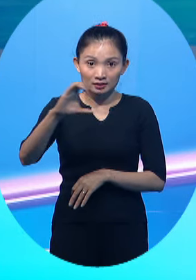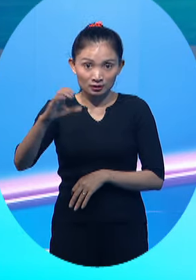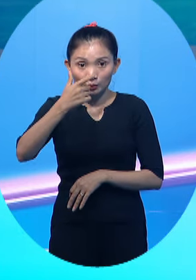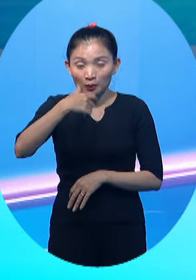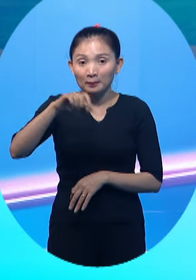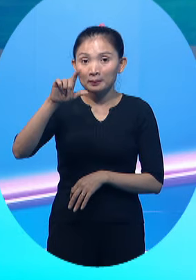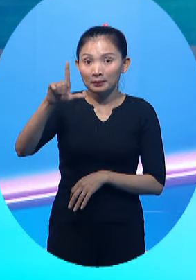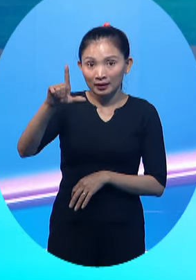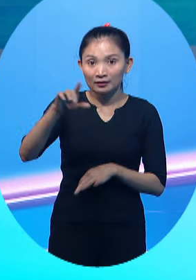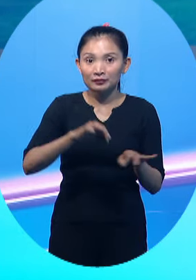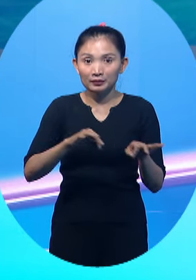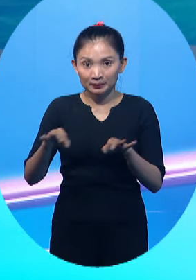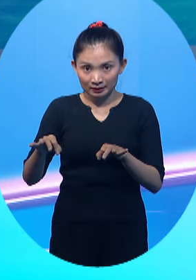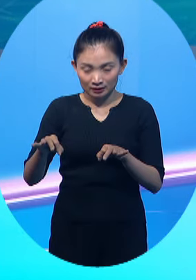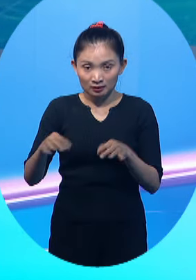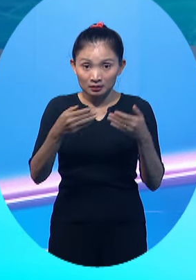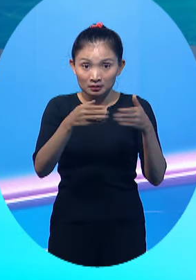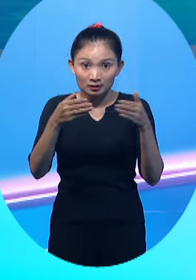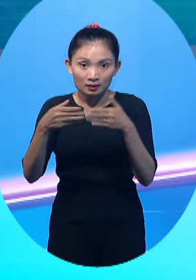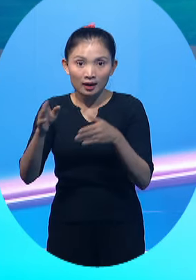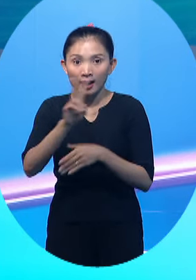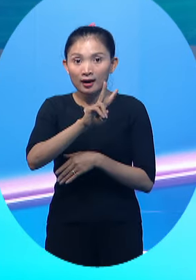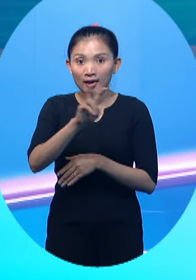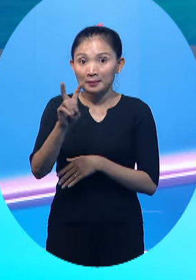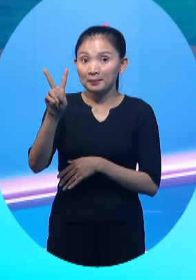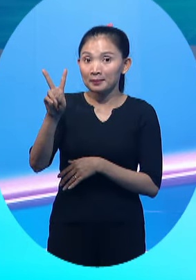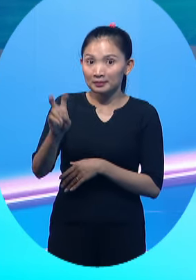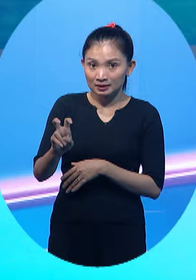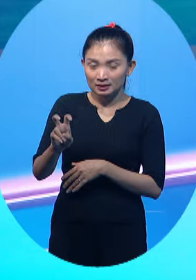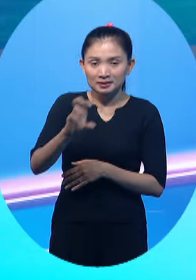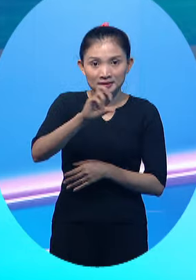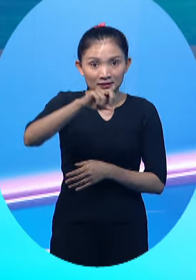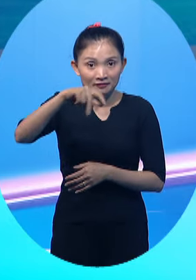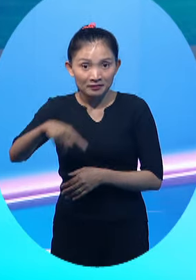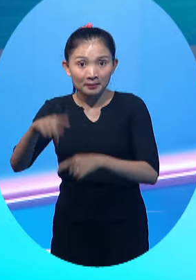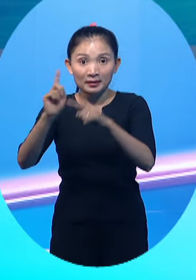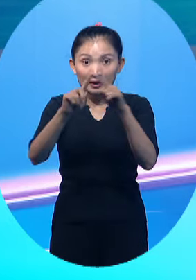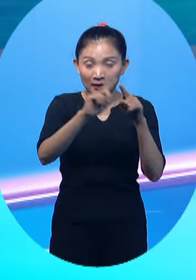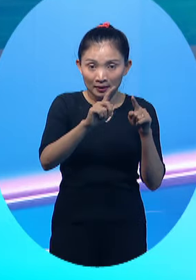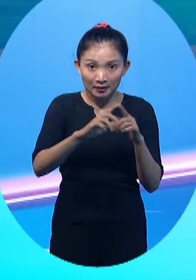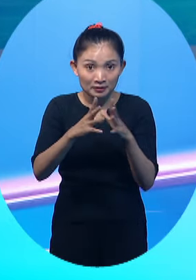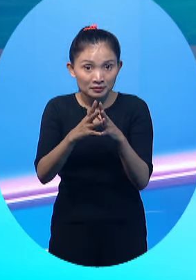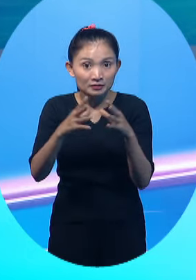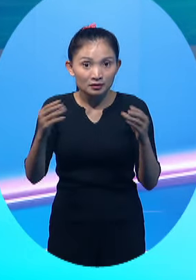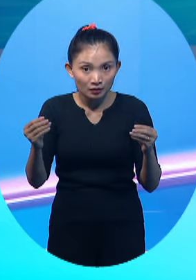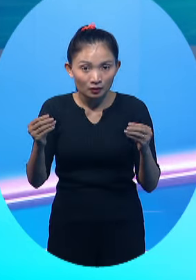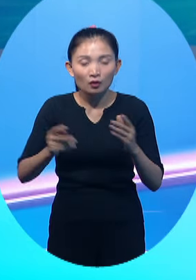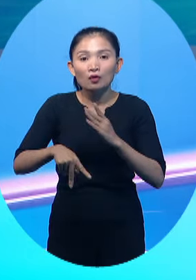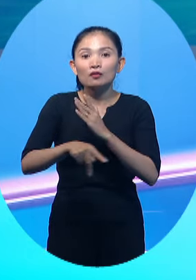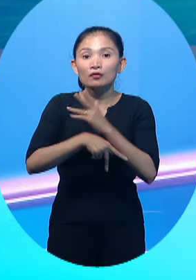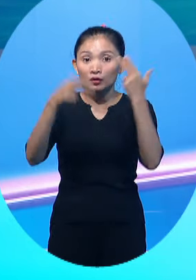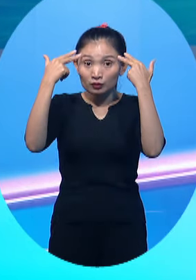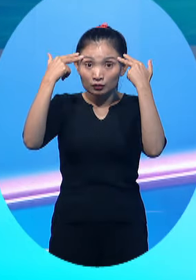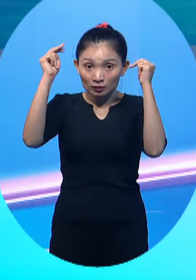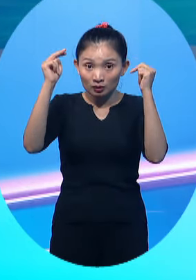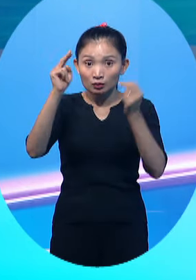Minh với 220 gian hàng của các doanh nghiệp có sản phẩm tiêu biểu từ khắp các lĩnh vực kinh doanh. Tham dự có Phó Chủ tịch Ủy ban Nhân dân thành phố Hồ Chí